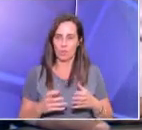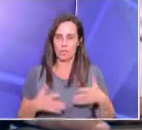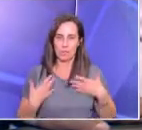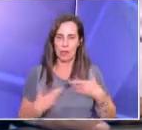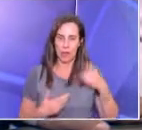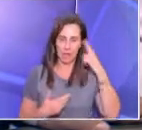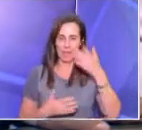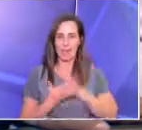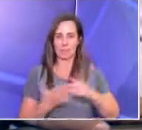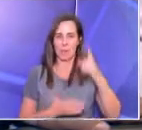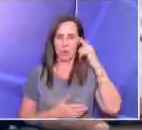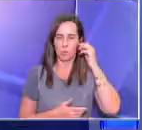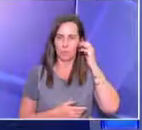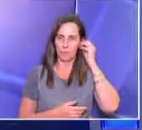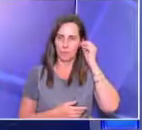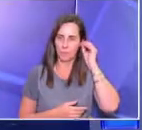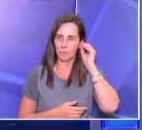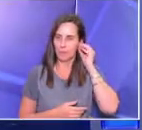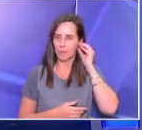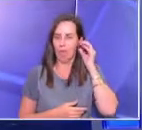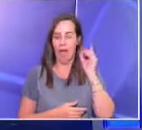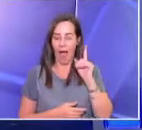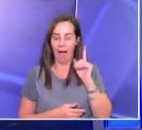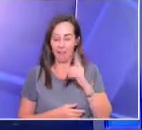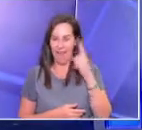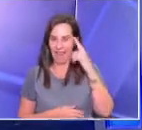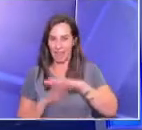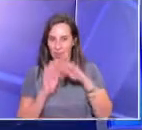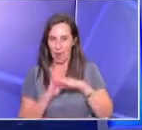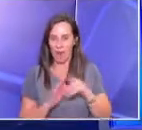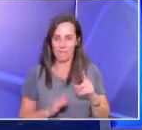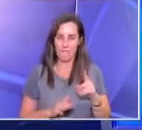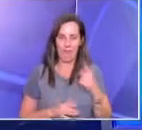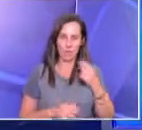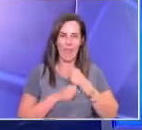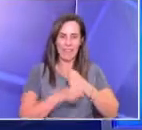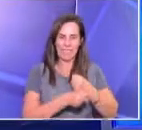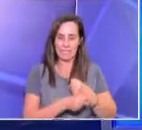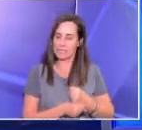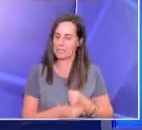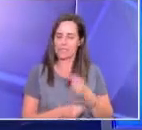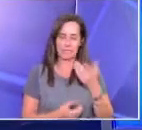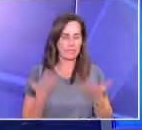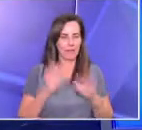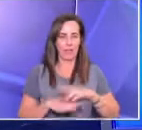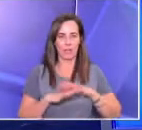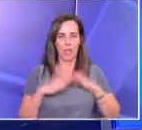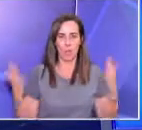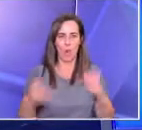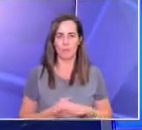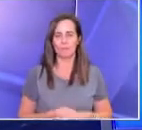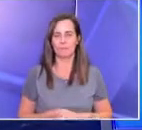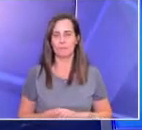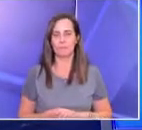שמחות בכלל לדעת חצי ממה שהם יודעות. אבל בין זה לבין לעמוד ולהיות הפרונט, להיות הפנים, זה עולם לא... והסגן הקלאסי של בר כוכבא. זאת